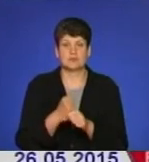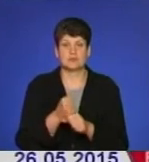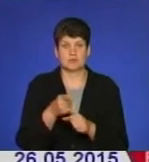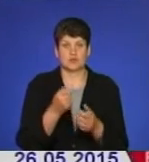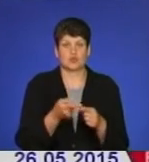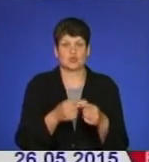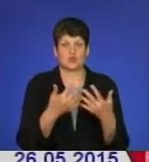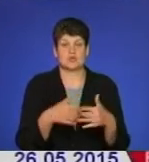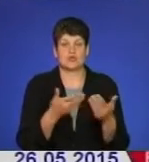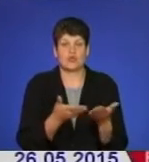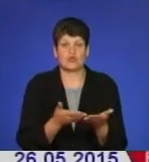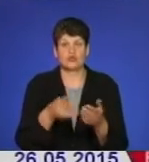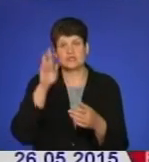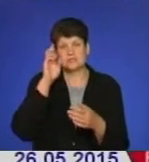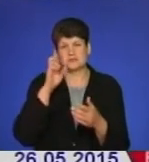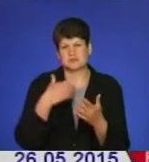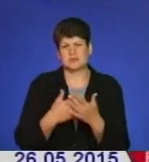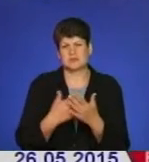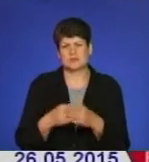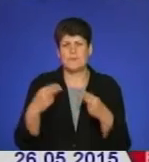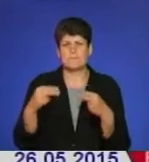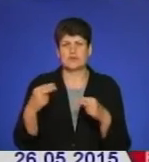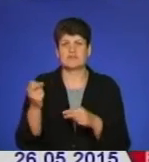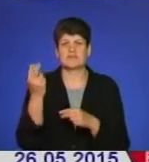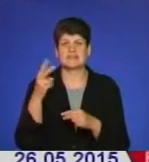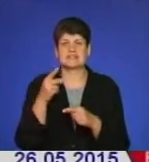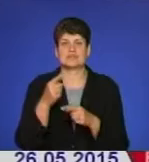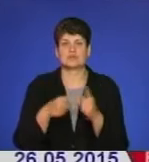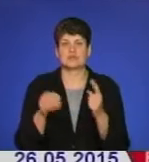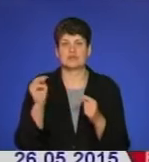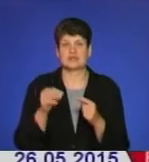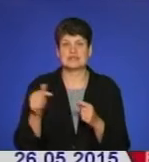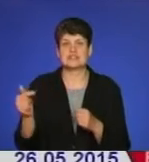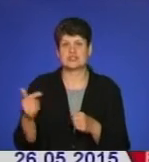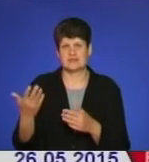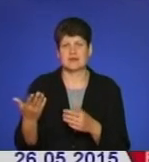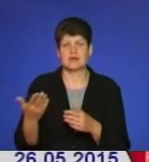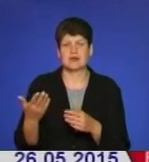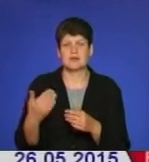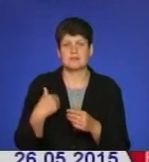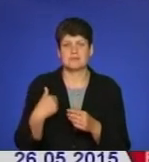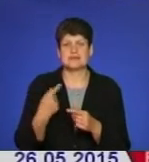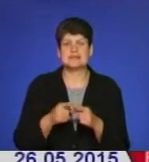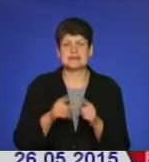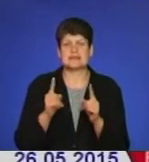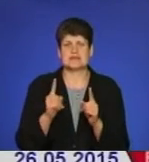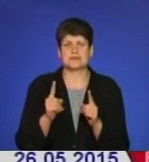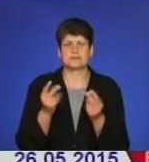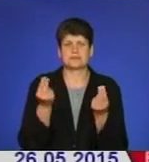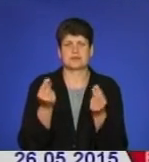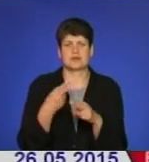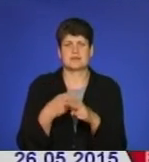установку. Державі її приблизно продають за 12,5 тисяч гривень, ми її виготовили. Тобто це тільки собівартість металу